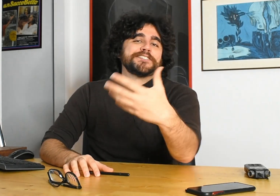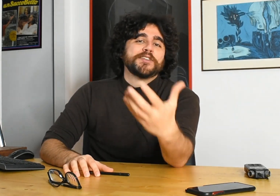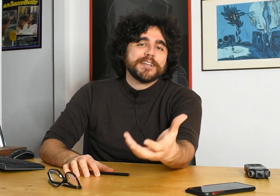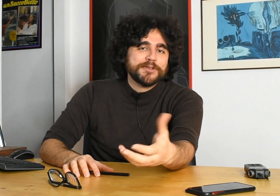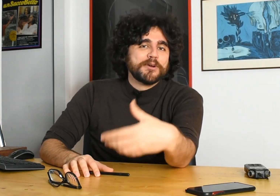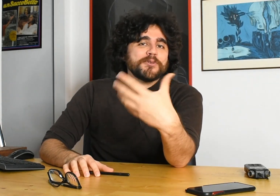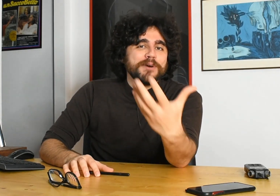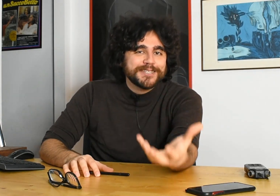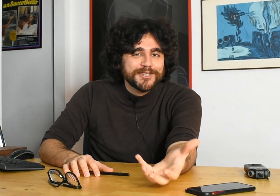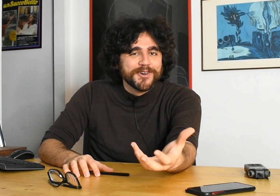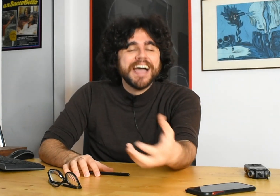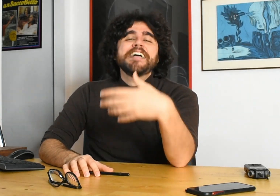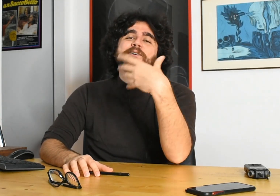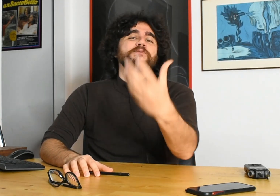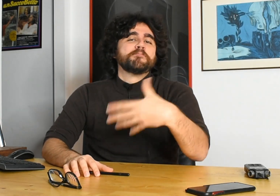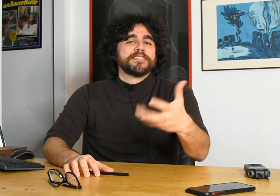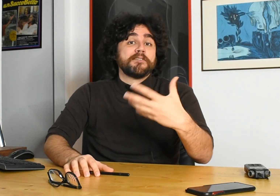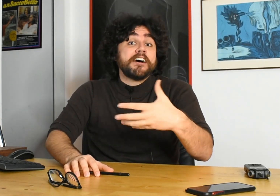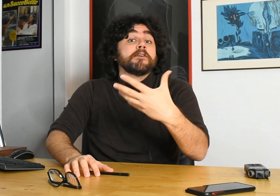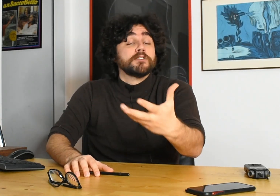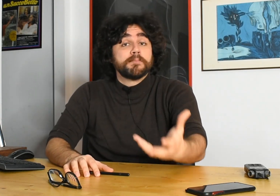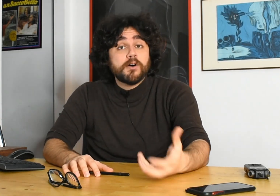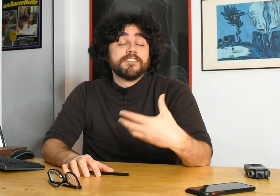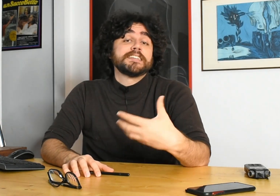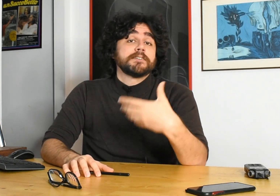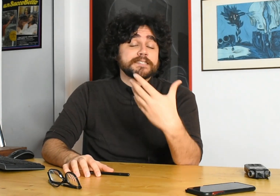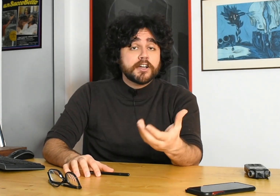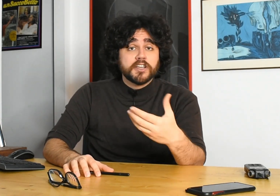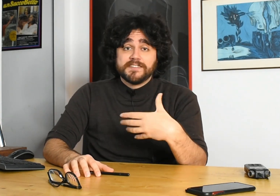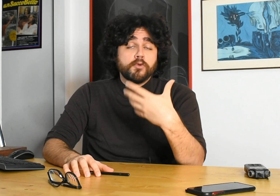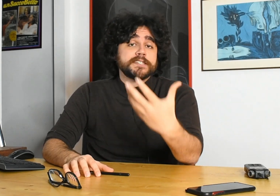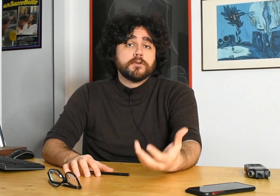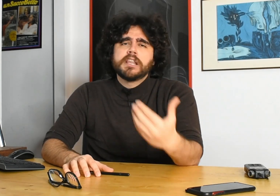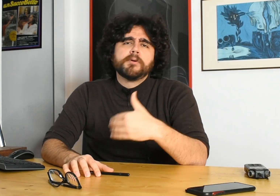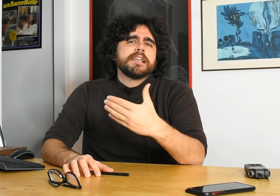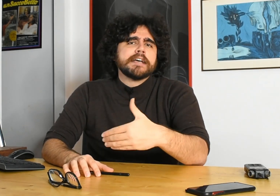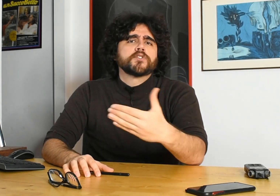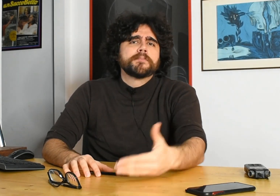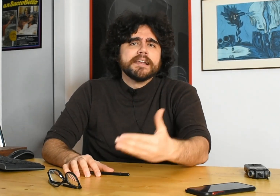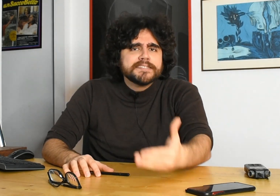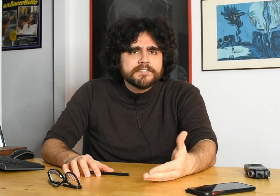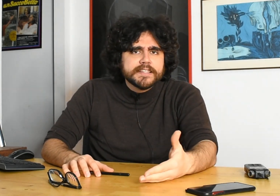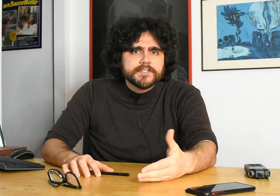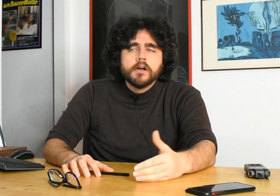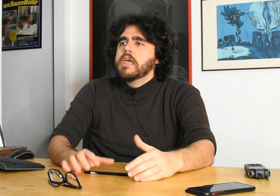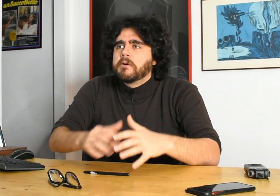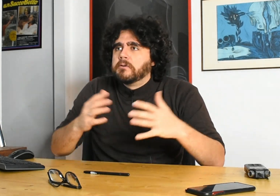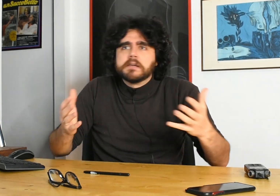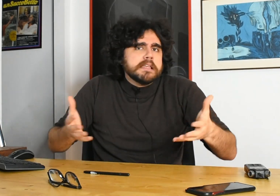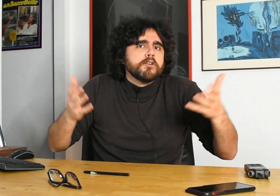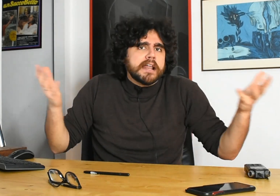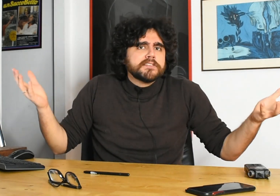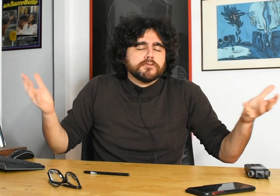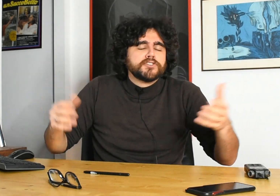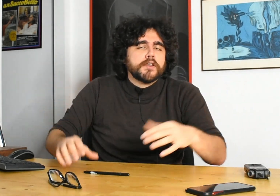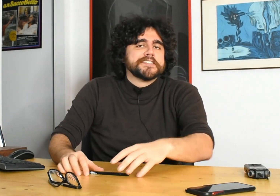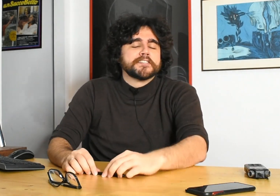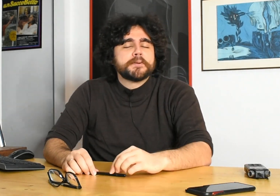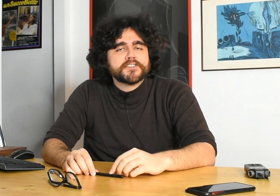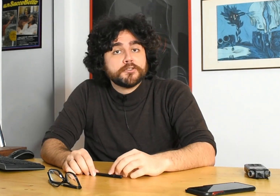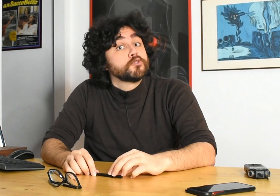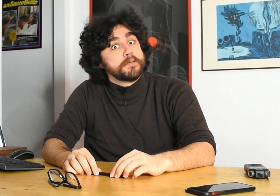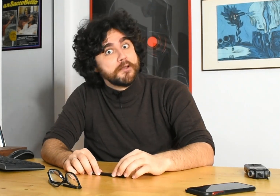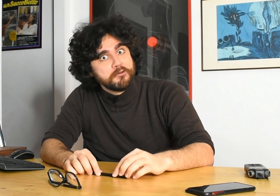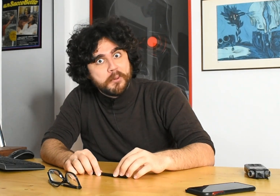c'è la mia lezione gratuita con un quarto d'ora con cui potete fare una prova, vedere se questa cosa vi può essere utile e poi nel caso comprare il servizio con il mio grande sconticcione